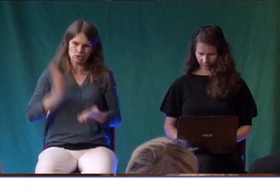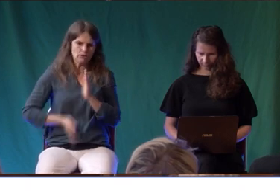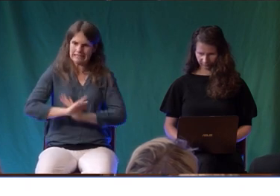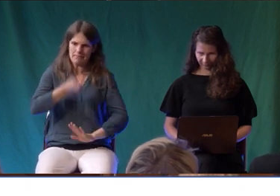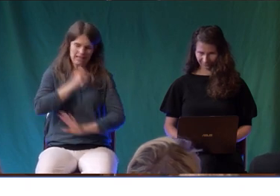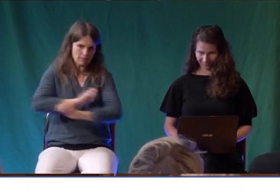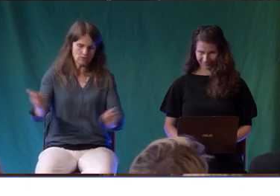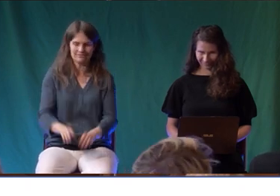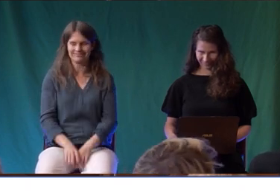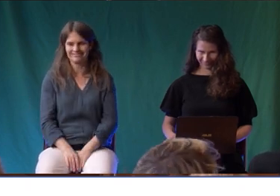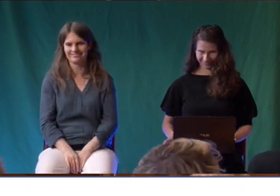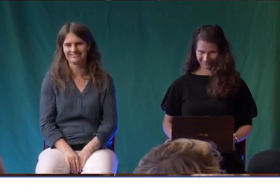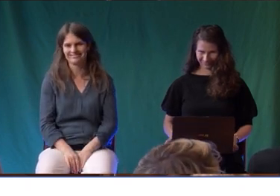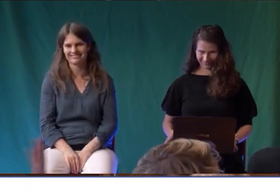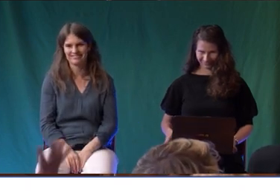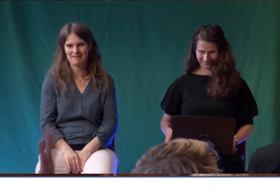danke schön